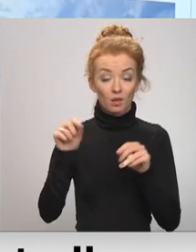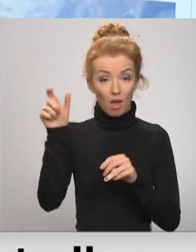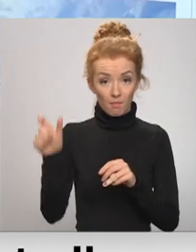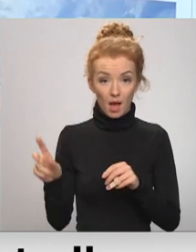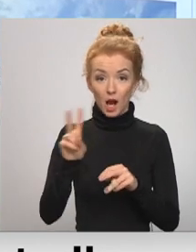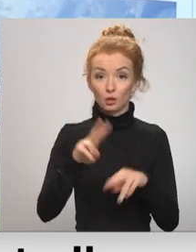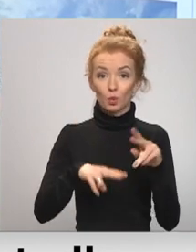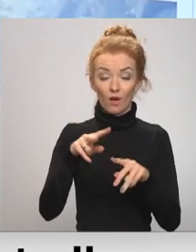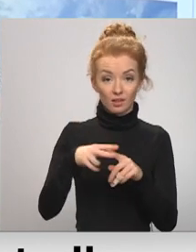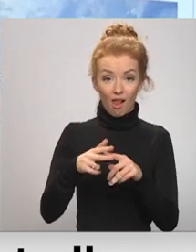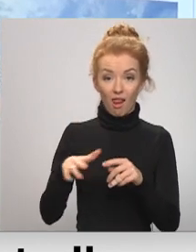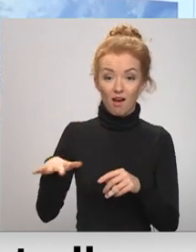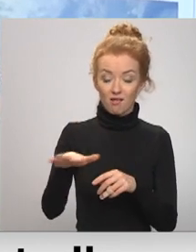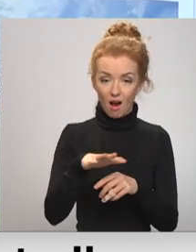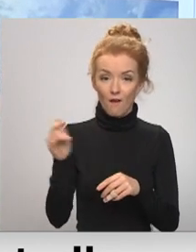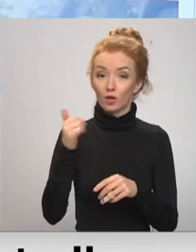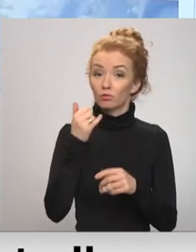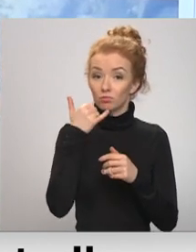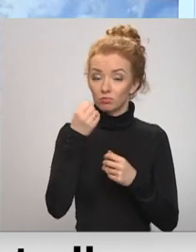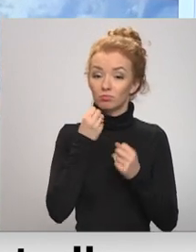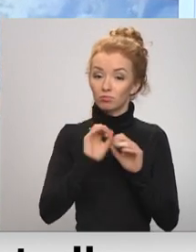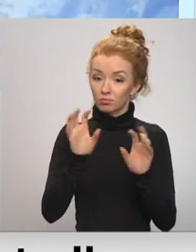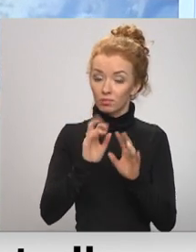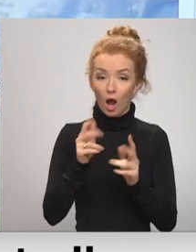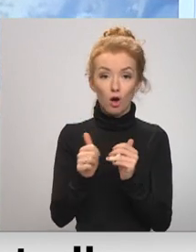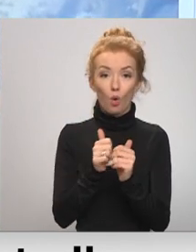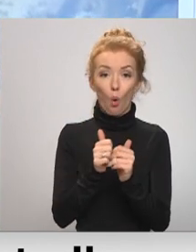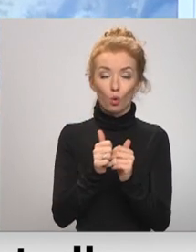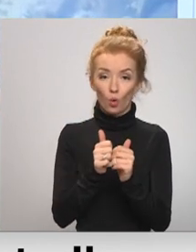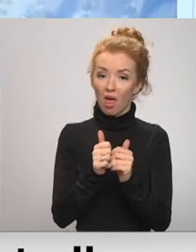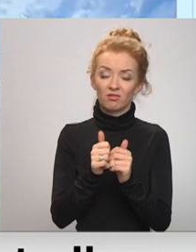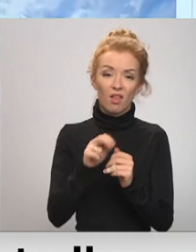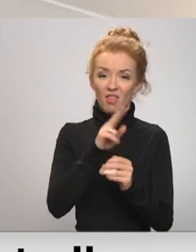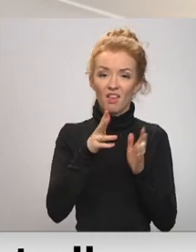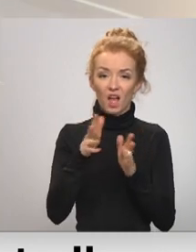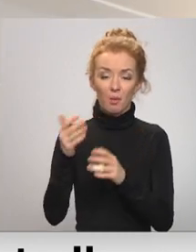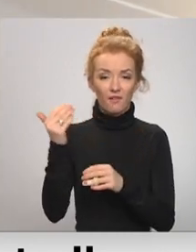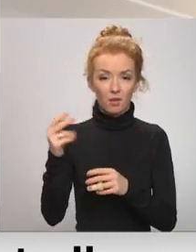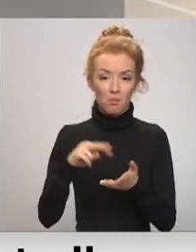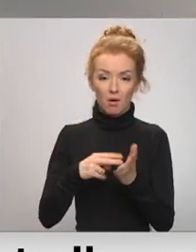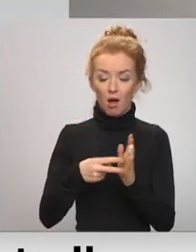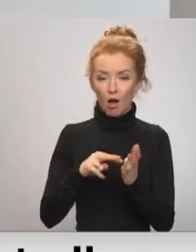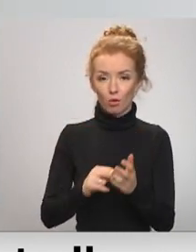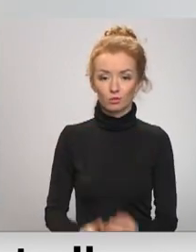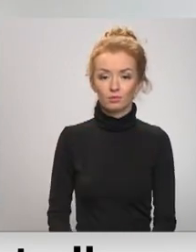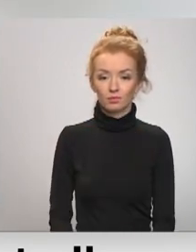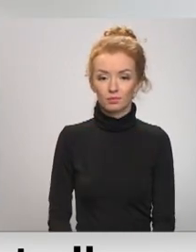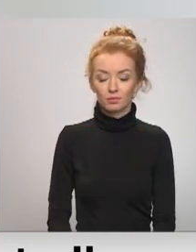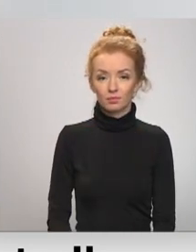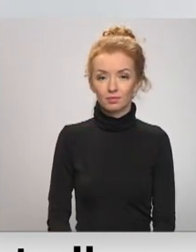krematoriju būvēs Jelgavā, telefonsarunā skaidro, ka konkurents viņu plānus neietekmēšot. Nu, tad